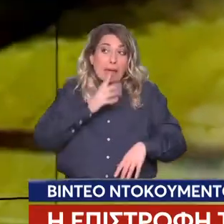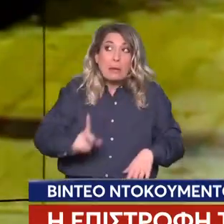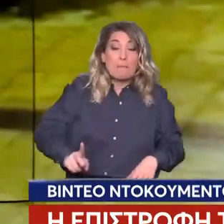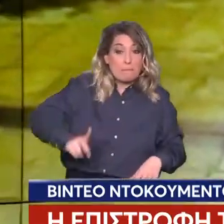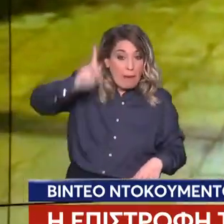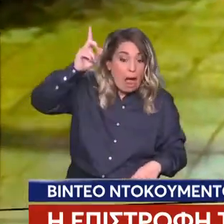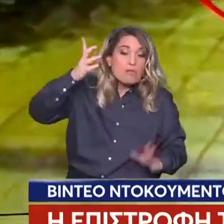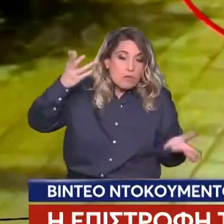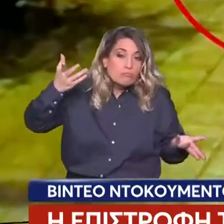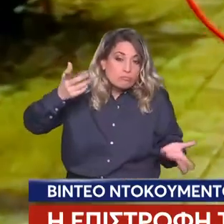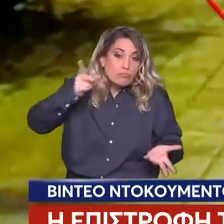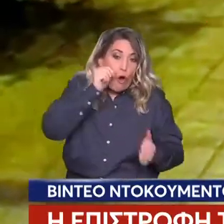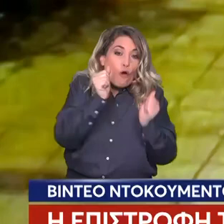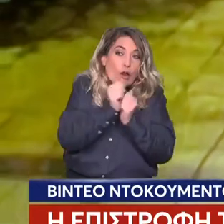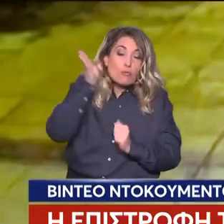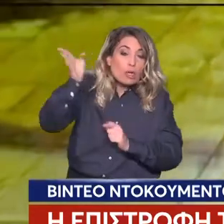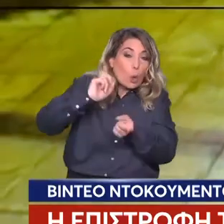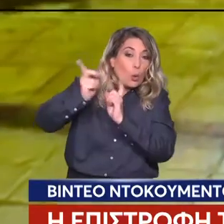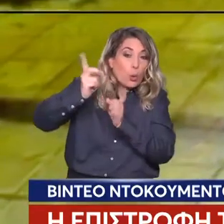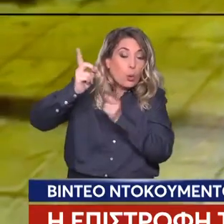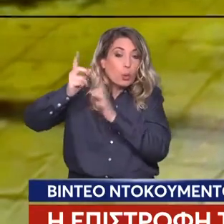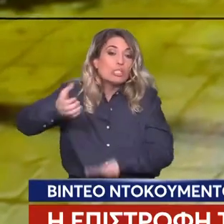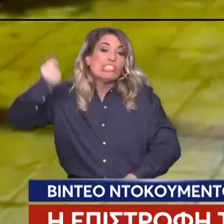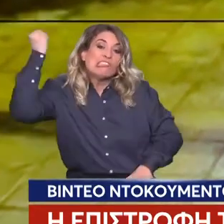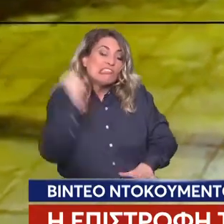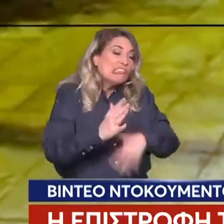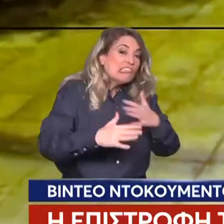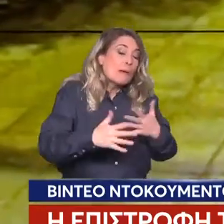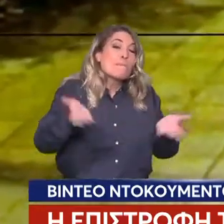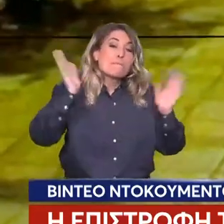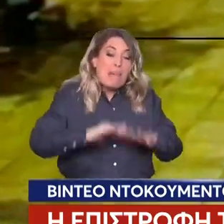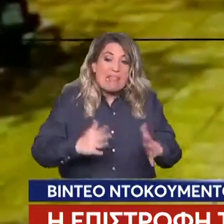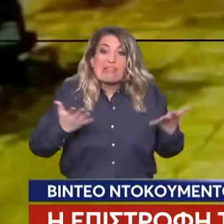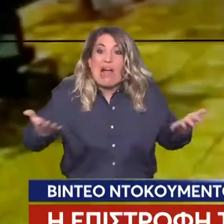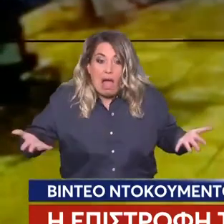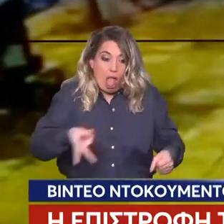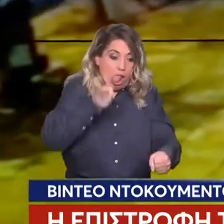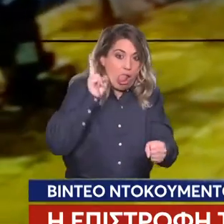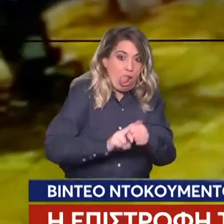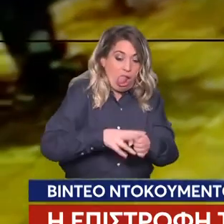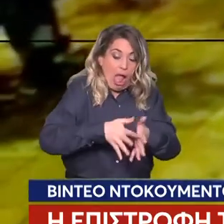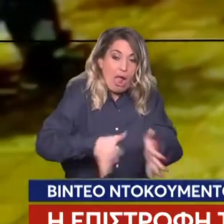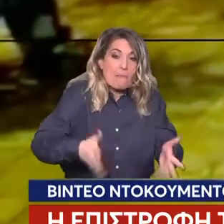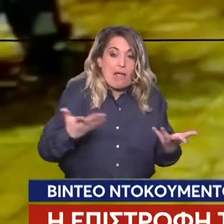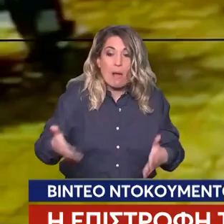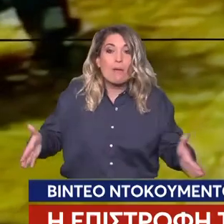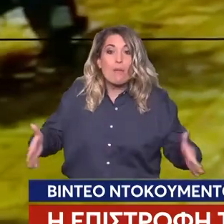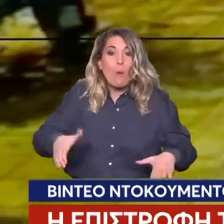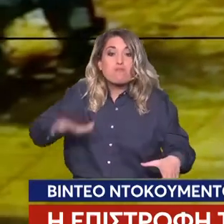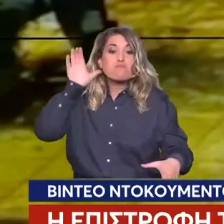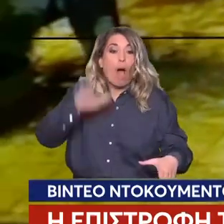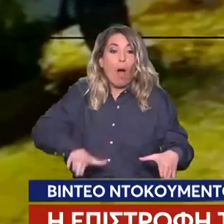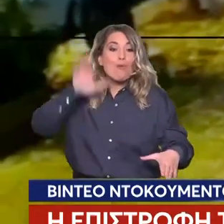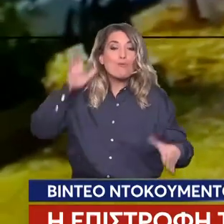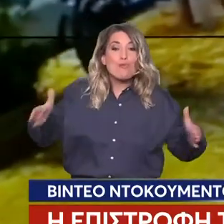του, τη βάζουν στον μπαούλο, προσπαθούν να καθαρίσουν λίγο ό,τι μπορούν.